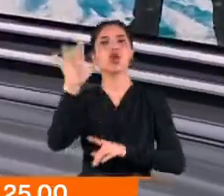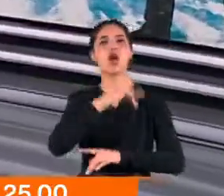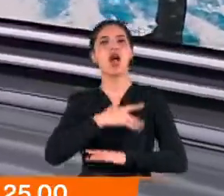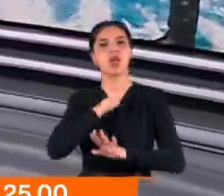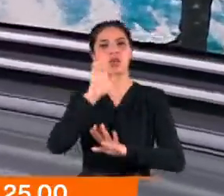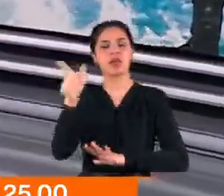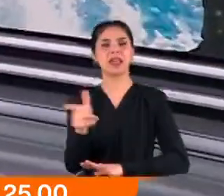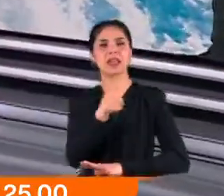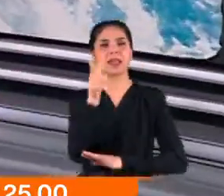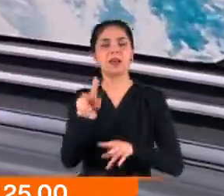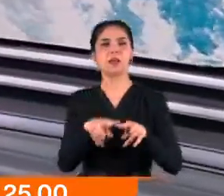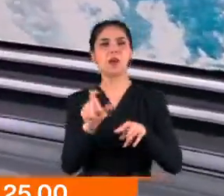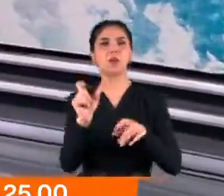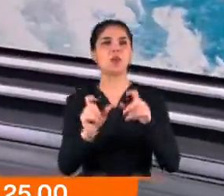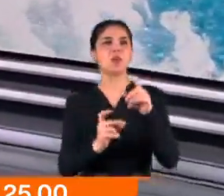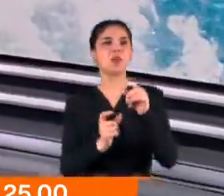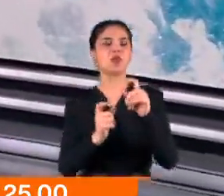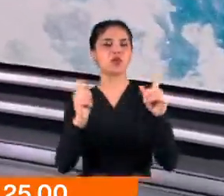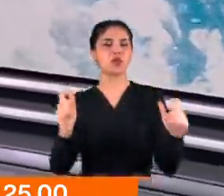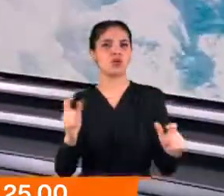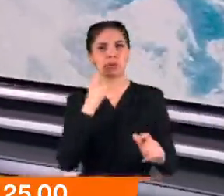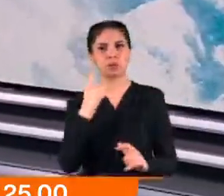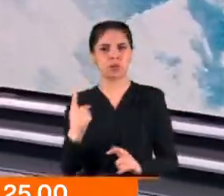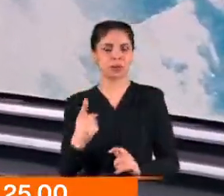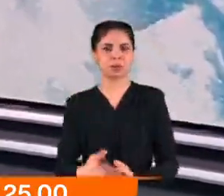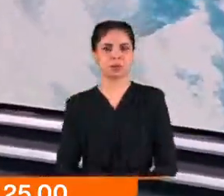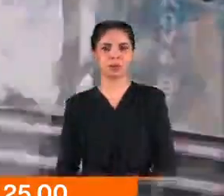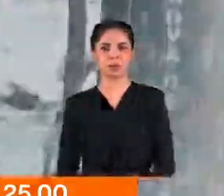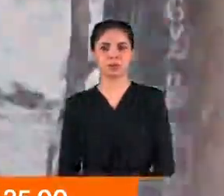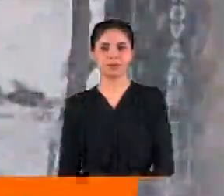Ve kameralarımıza Muş'ta bakın nasıl görüntüler yansıdı.